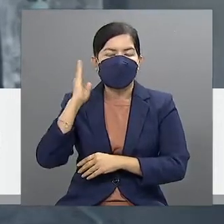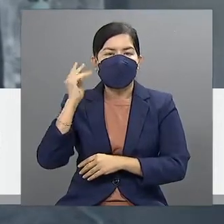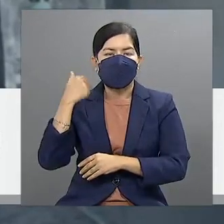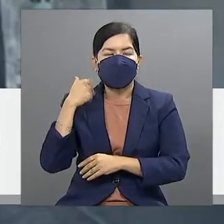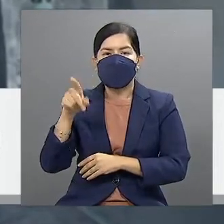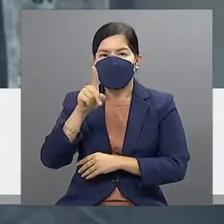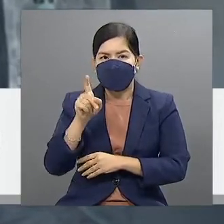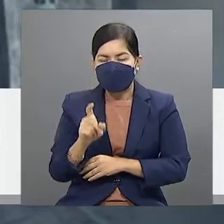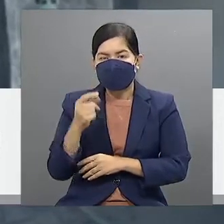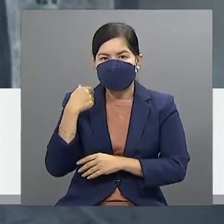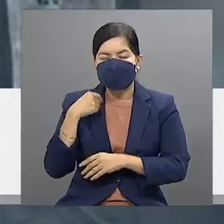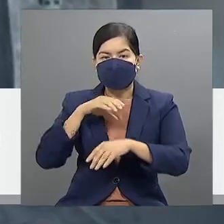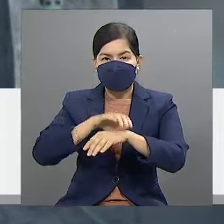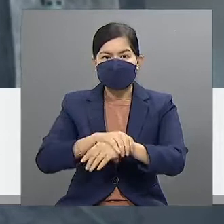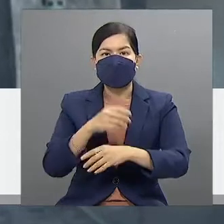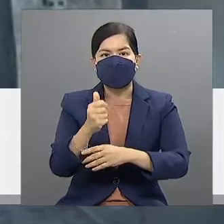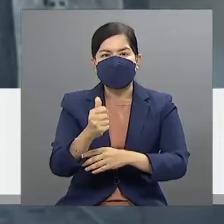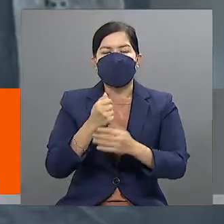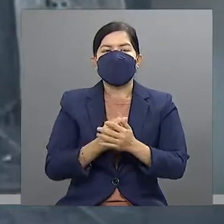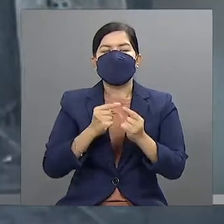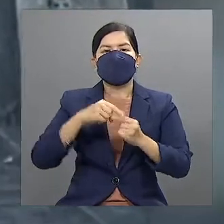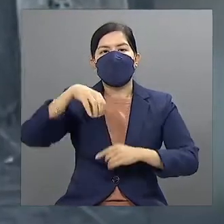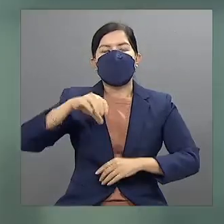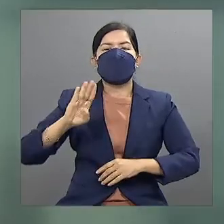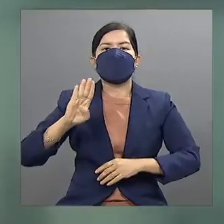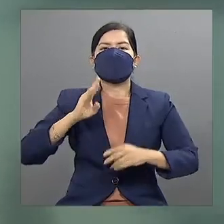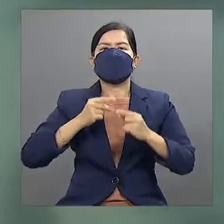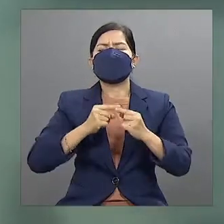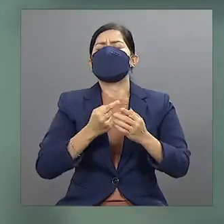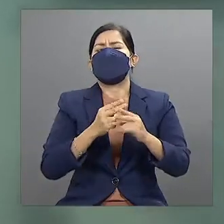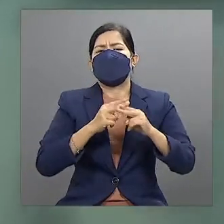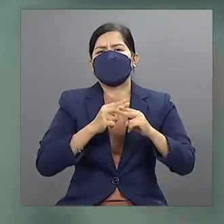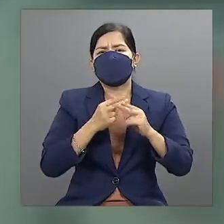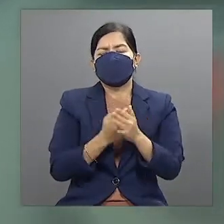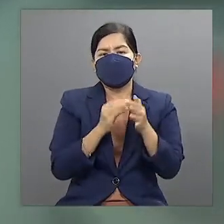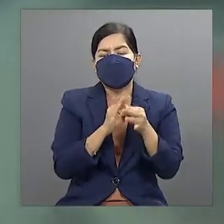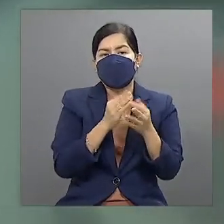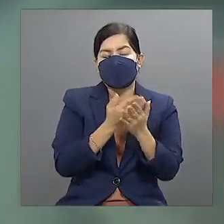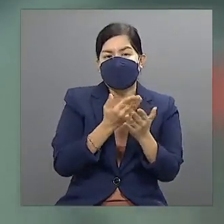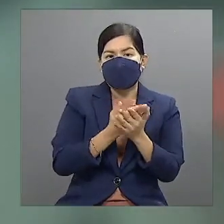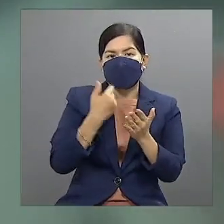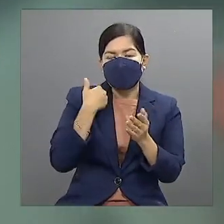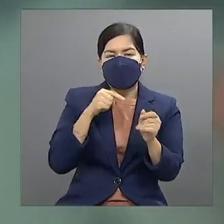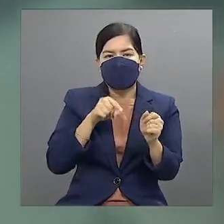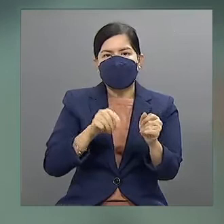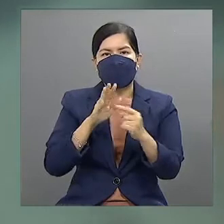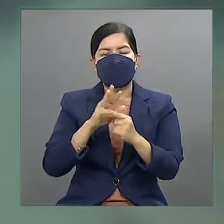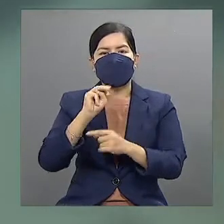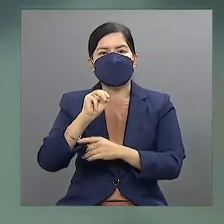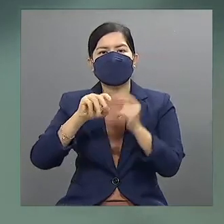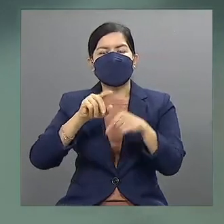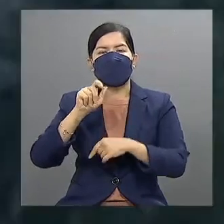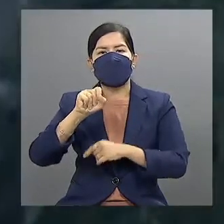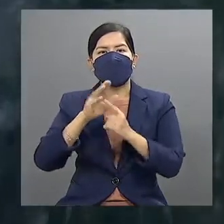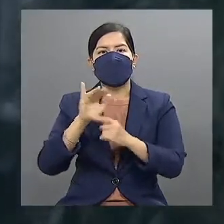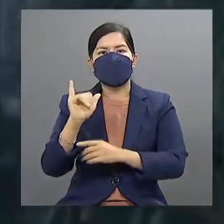เอกชนด้านการเงินแห่งหนึ่งในพื้นที่อำเภอแม่สายตำรวจแจ้งข้อกล่าวหาทั้งหมดร่วมกันกระทำความผิดฐานร่วม